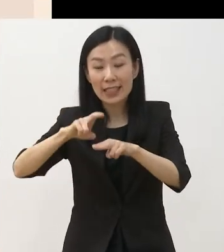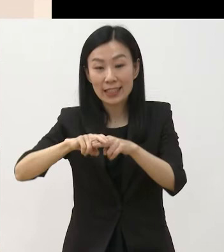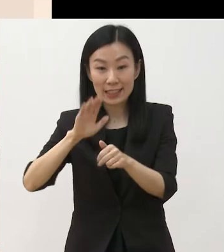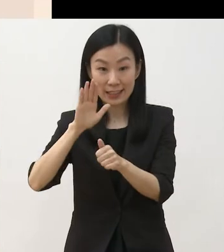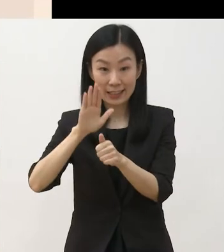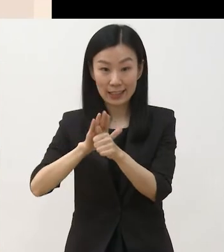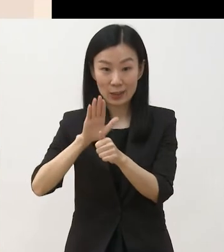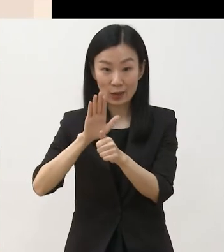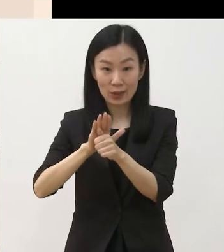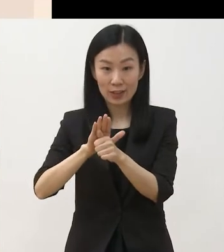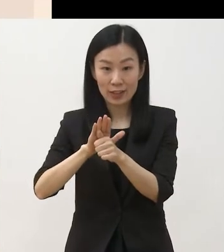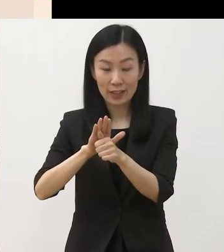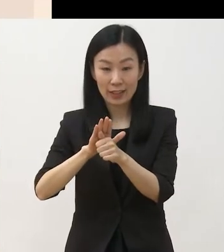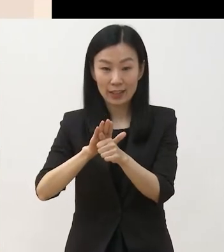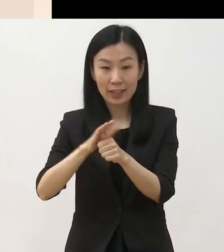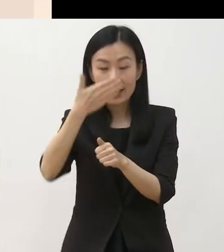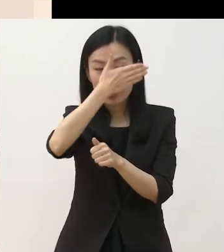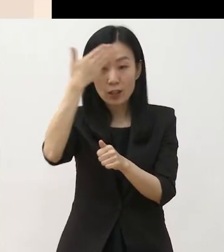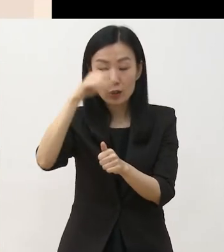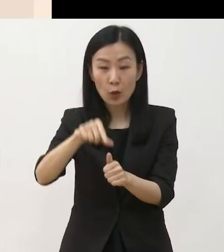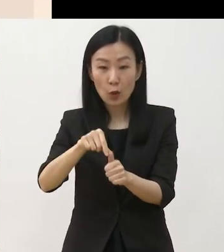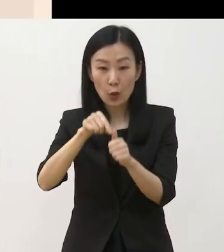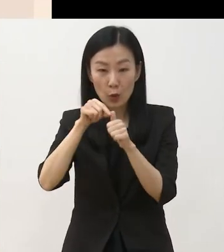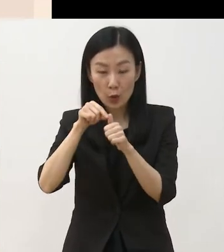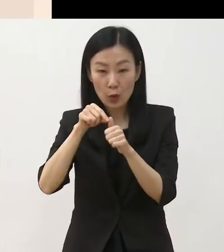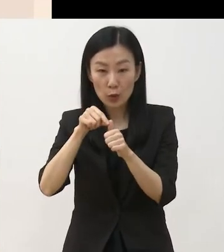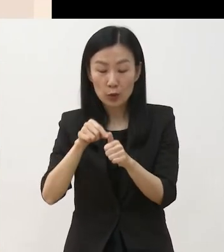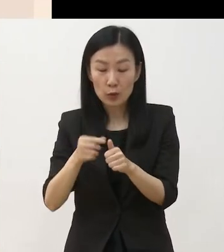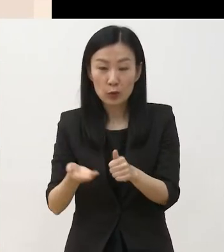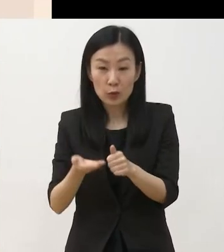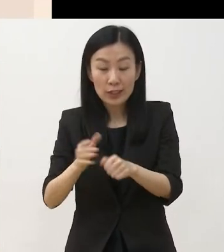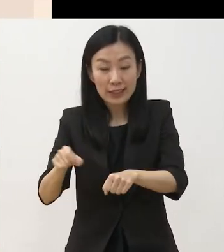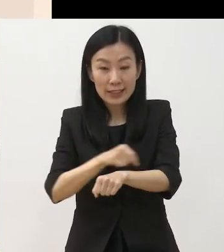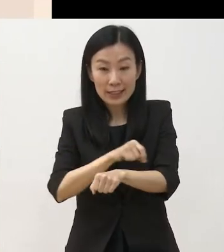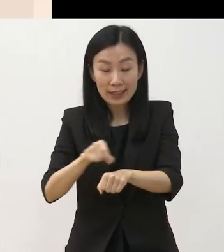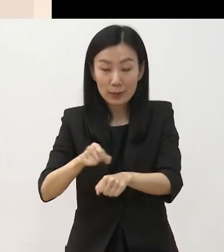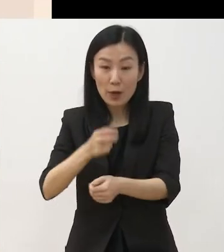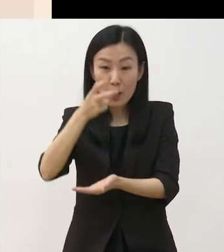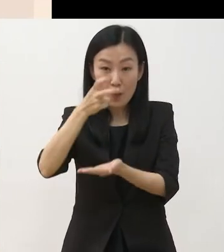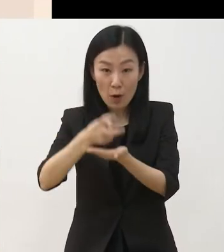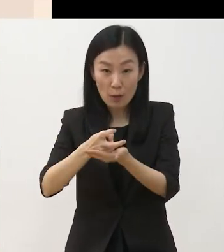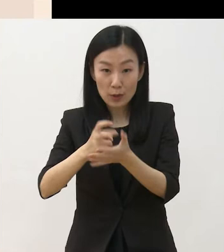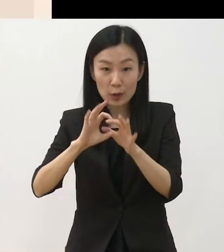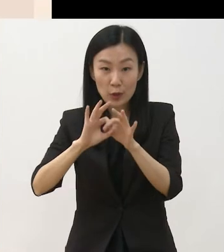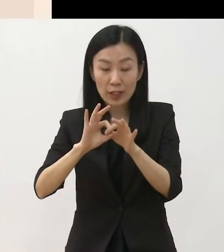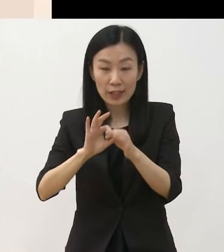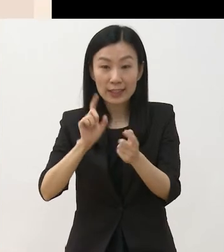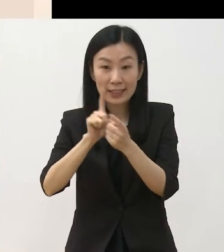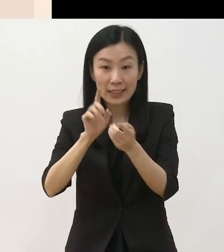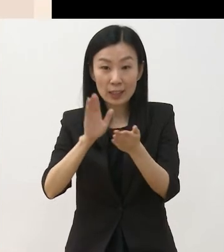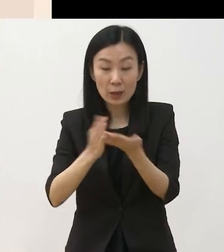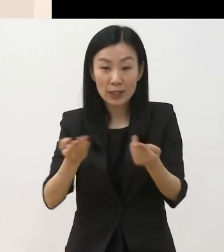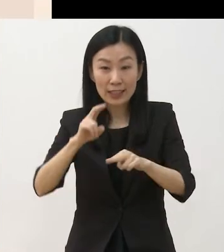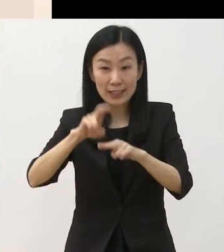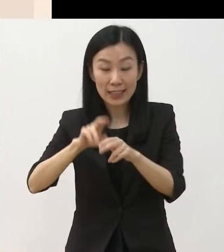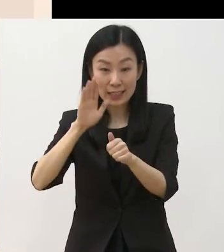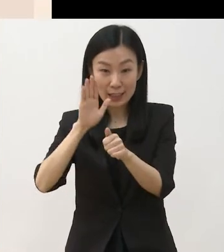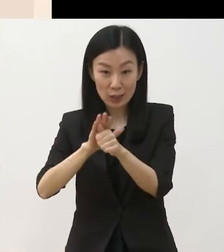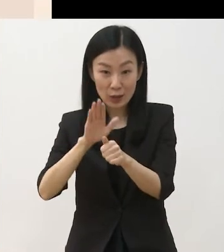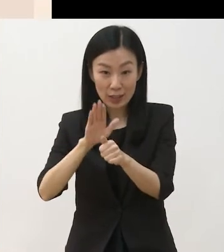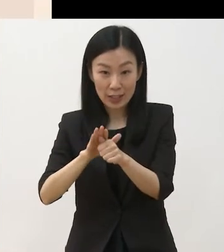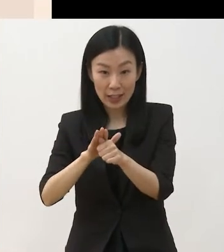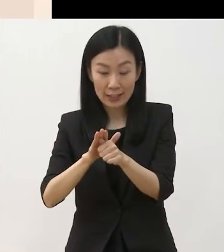있는 청년 고용 촉진 특별법에 따라서 직접 일자리 지원 유형의 사업을 하고